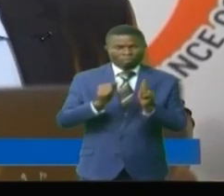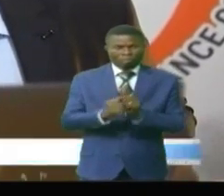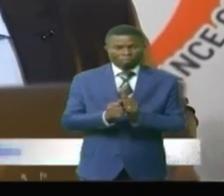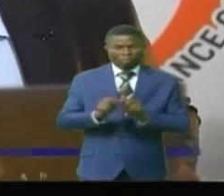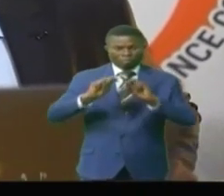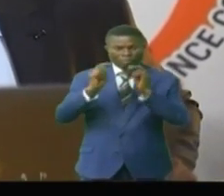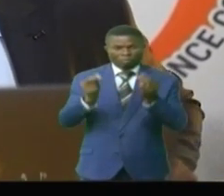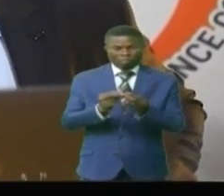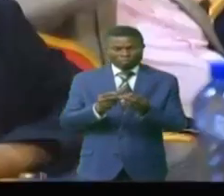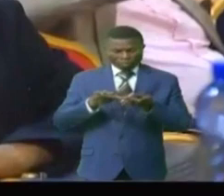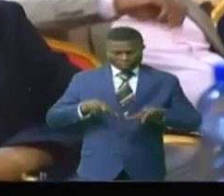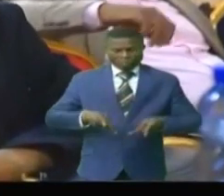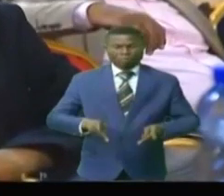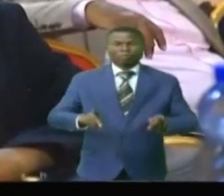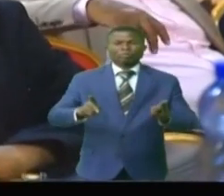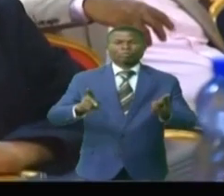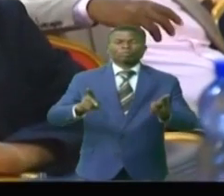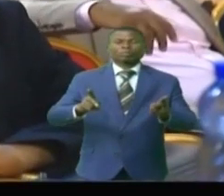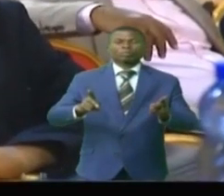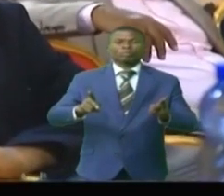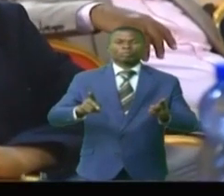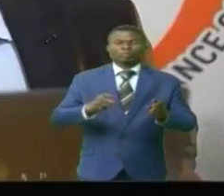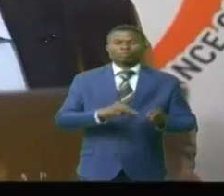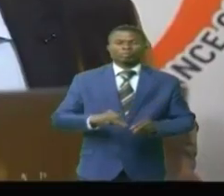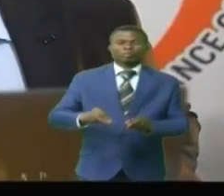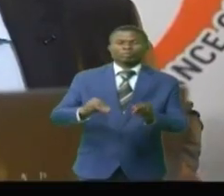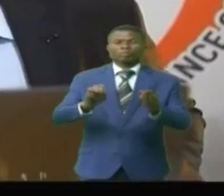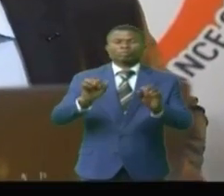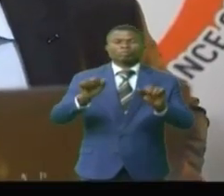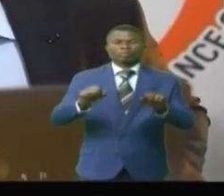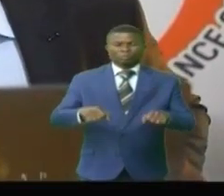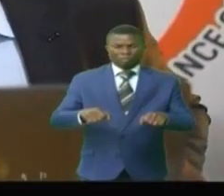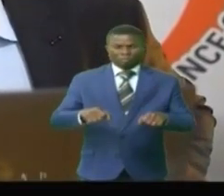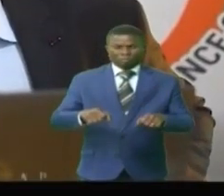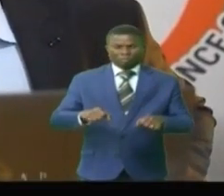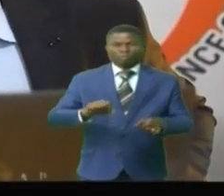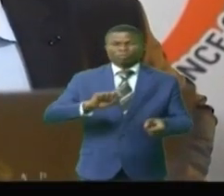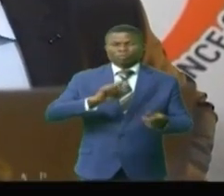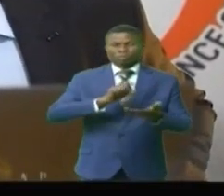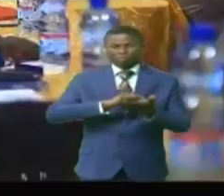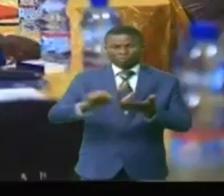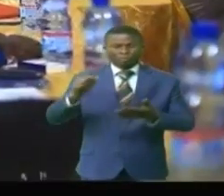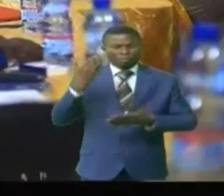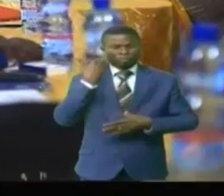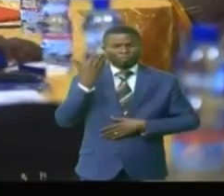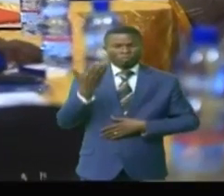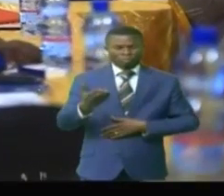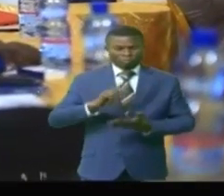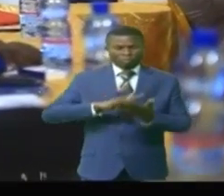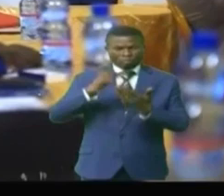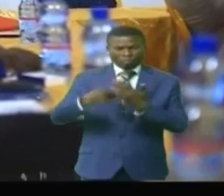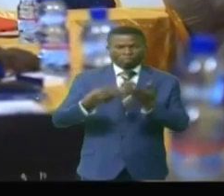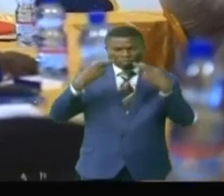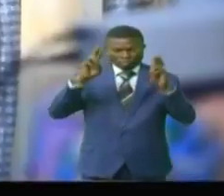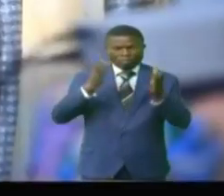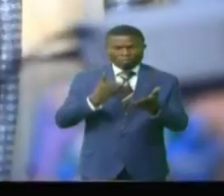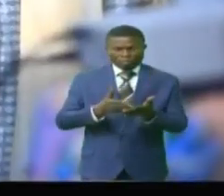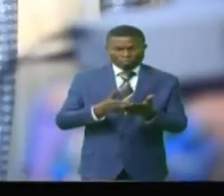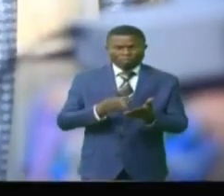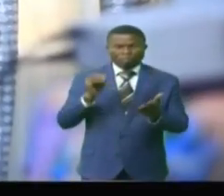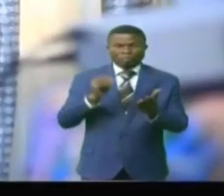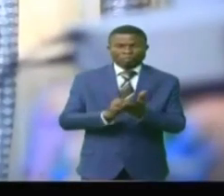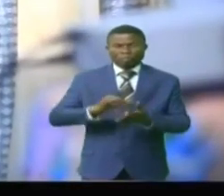nous permettra d'avoir les moyens de mener à bien ces projets. D'autres interventions